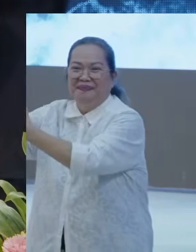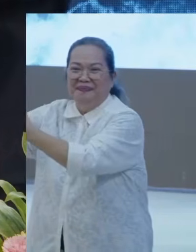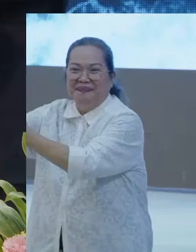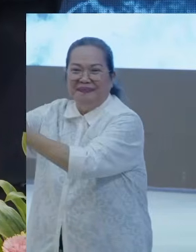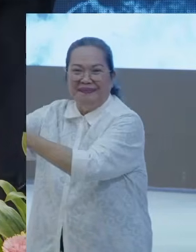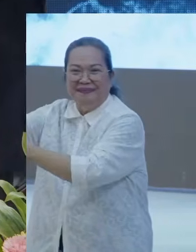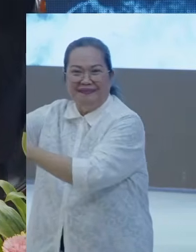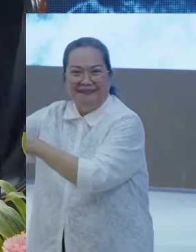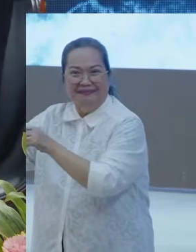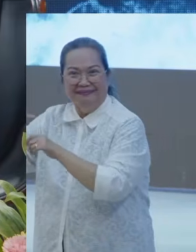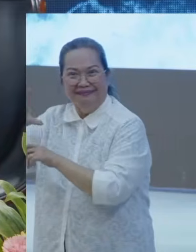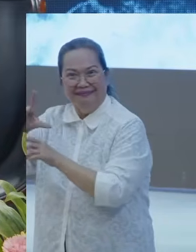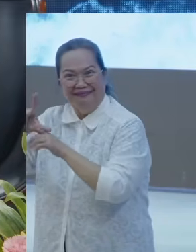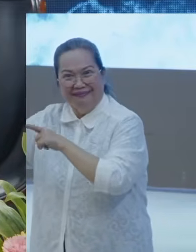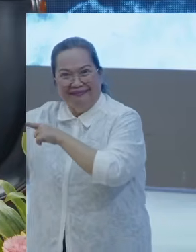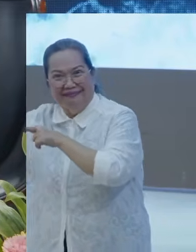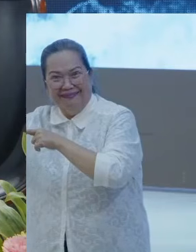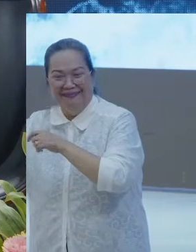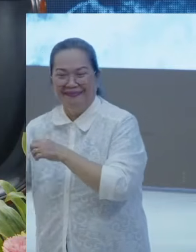Mga kapatid,